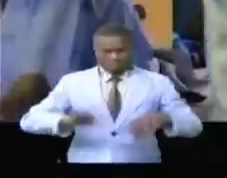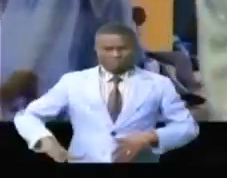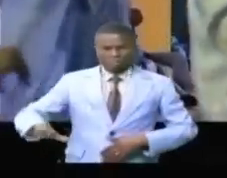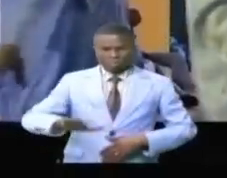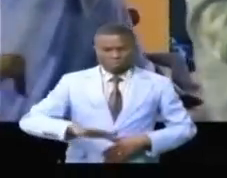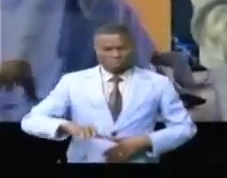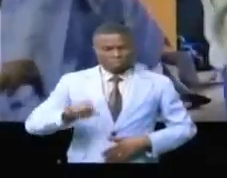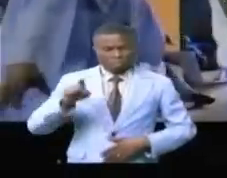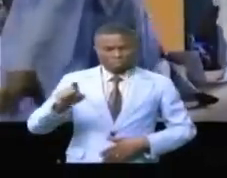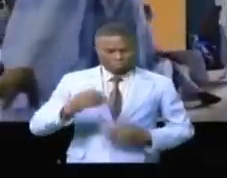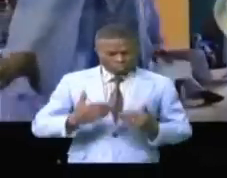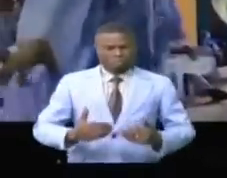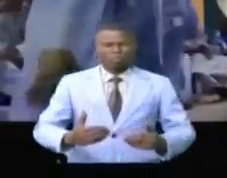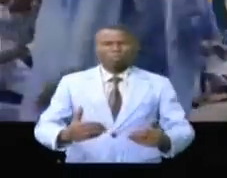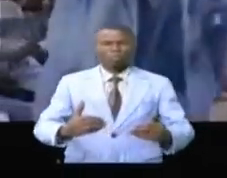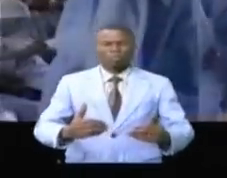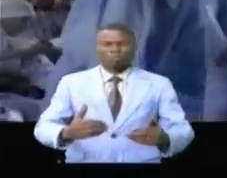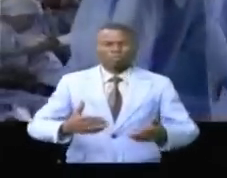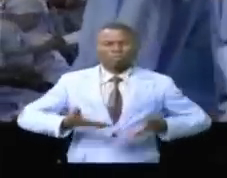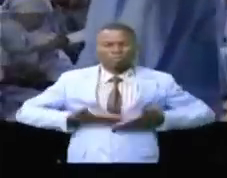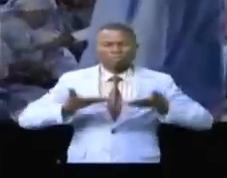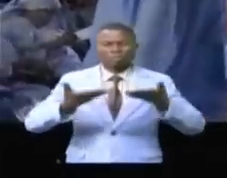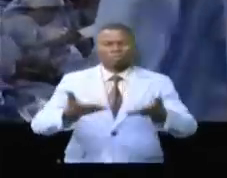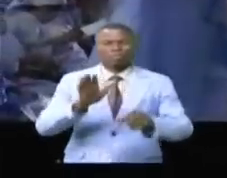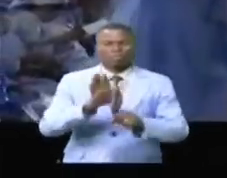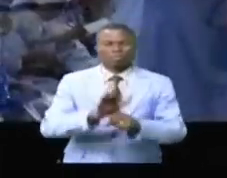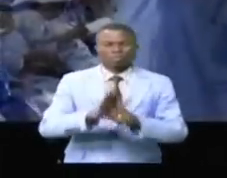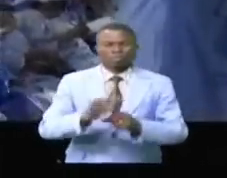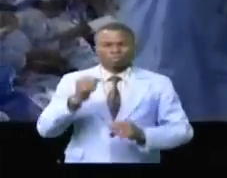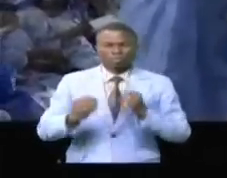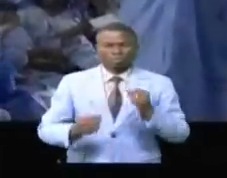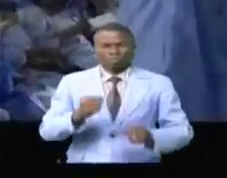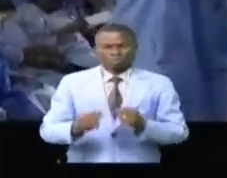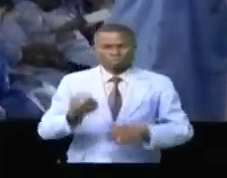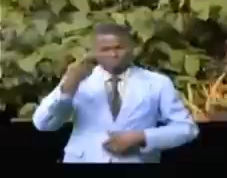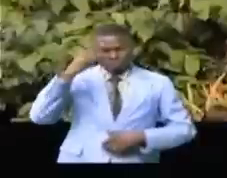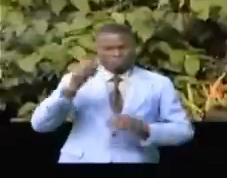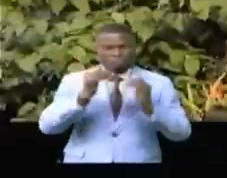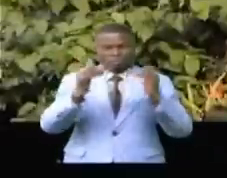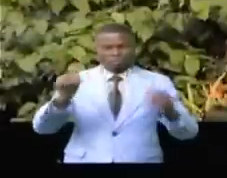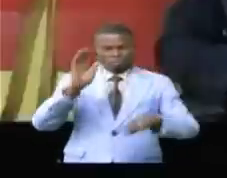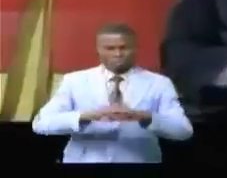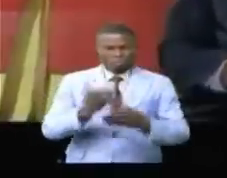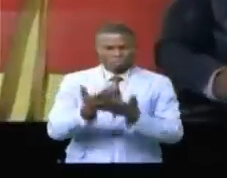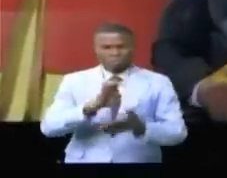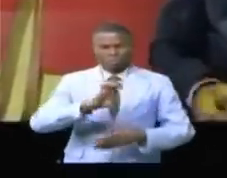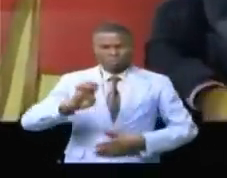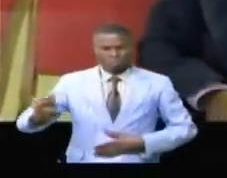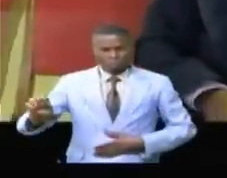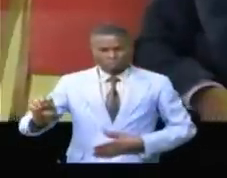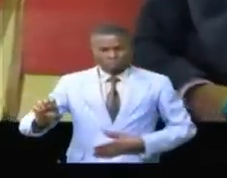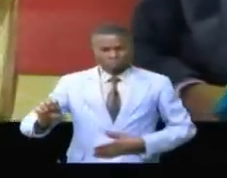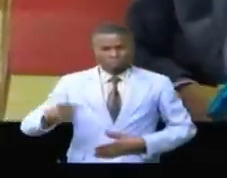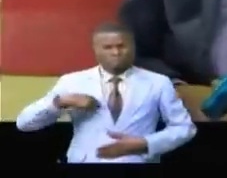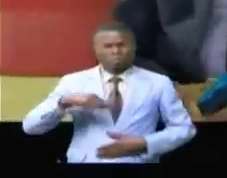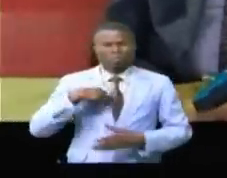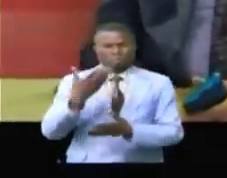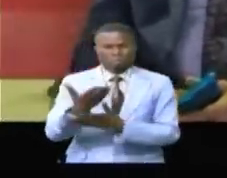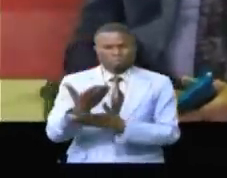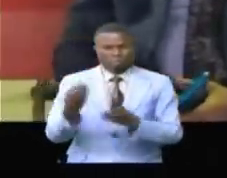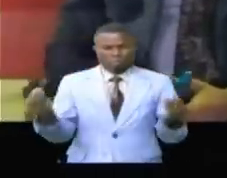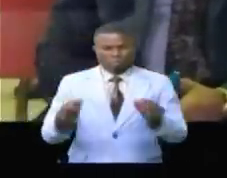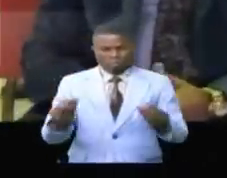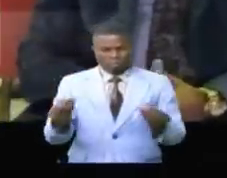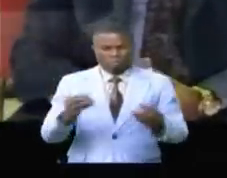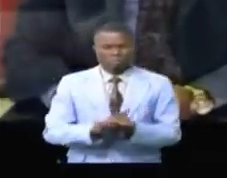qui continue à consacrer beaucoup d'efforts pour que la paix revienne à l'Est. Et donc nous prions, nous en tant que membres de l'Église,